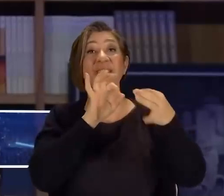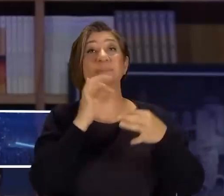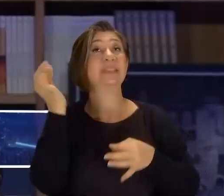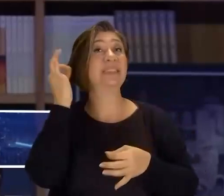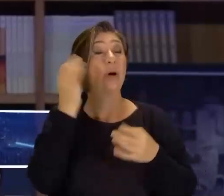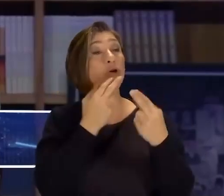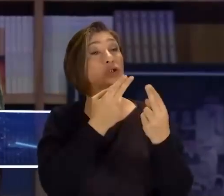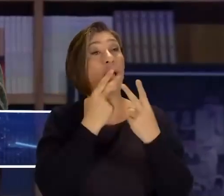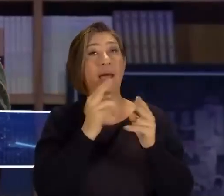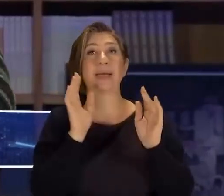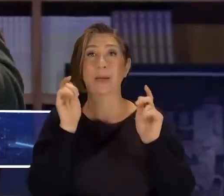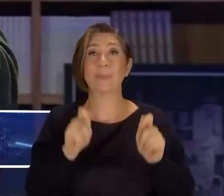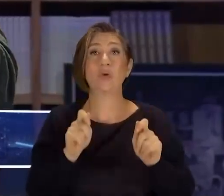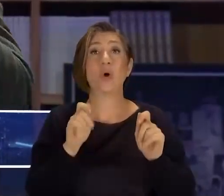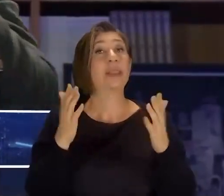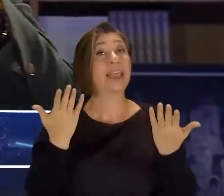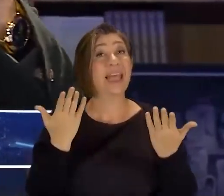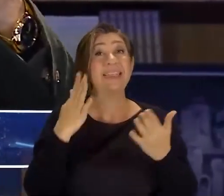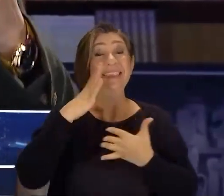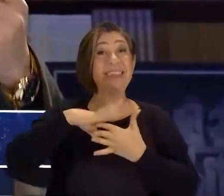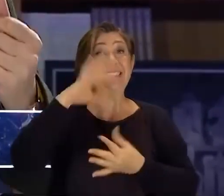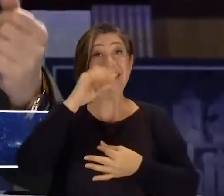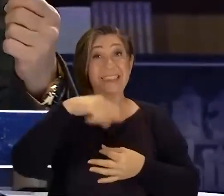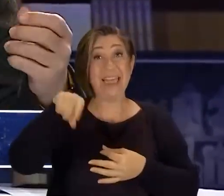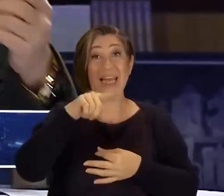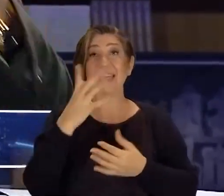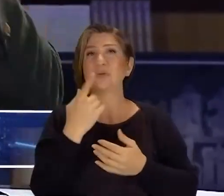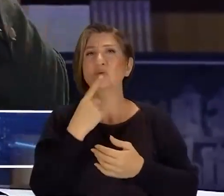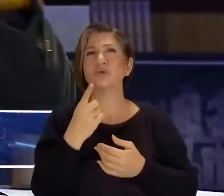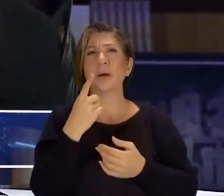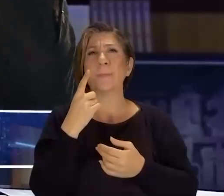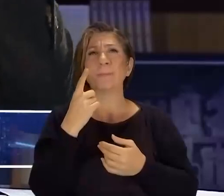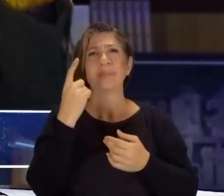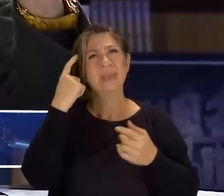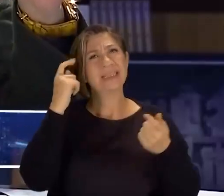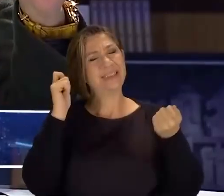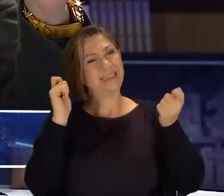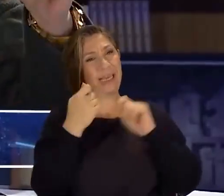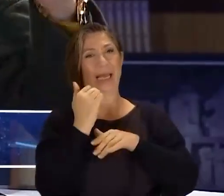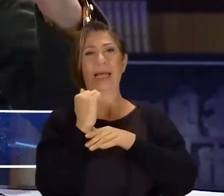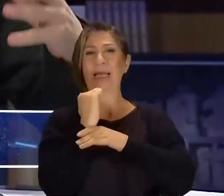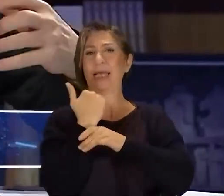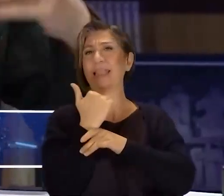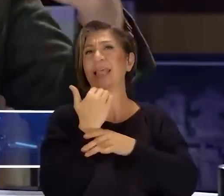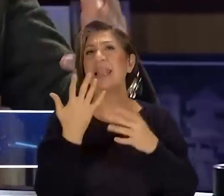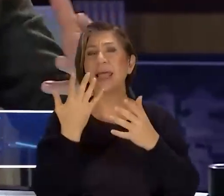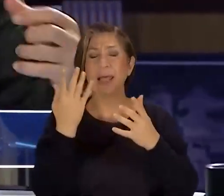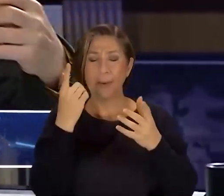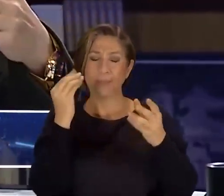işitsel konuşarak yapılıyor Çünkü insanlar var ne diyoruz ona bir deskripsiyon kabiliyetini